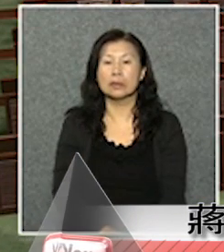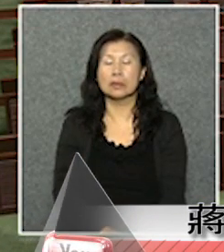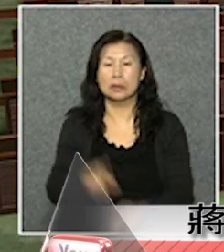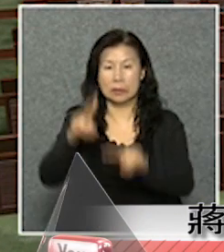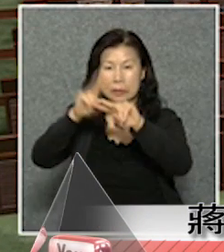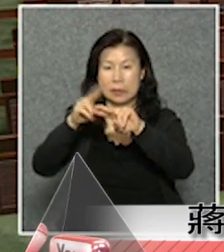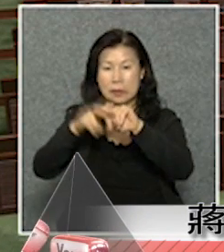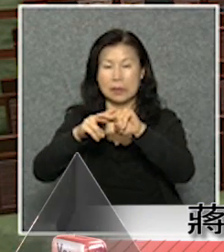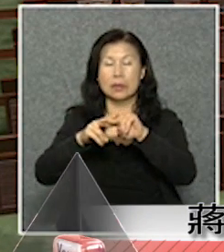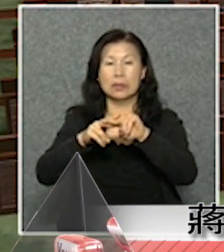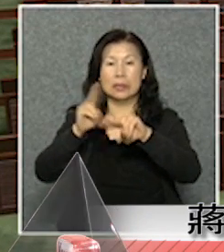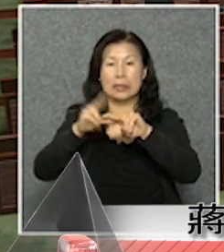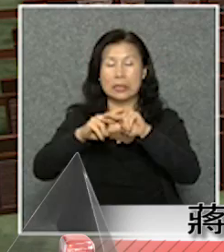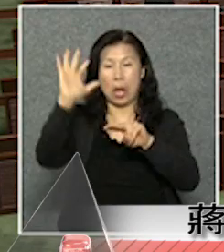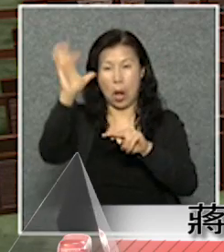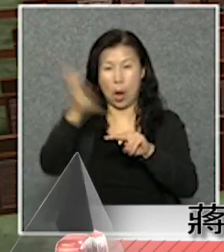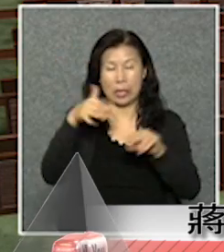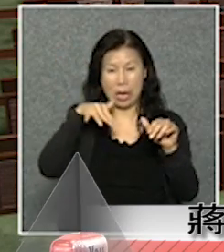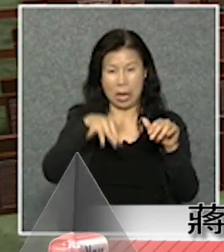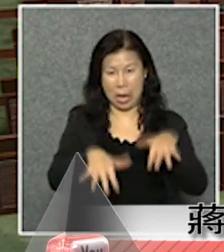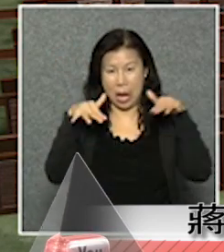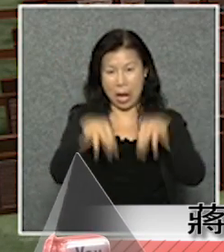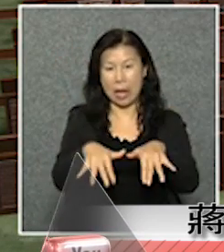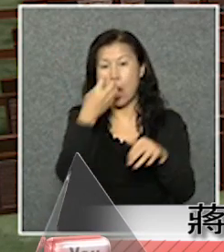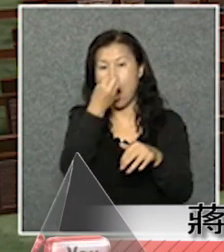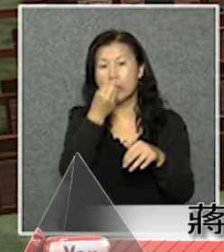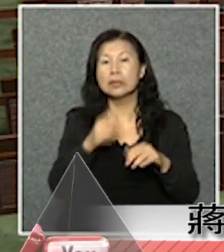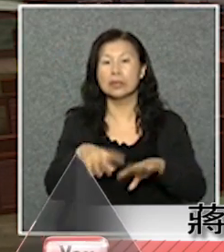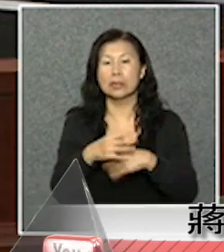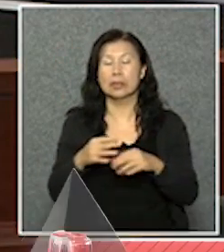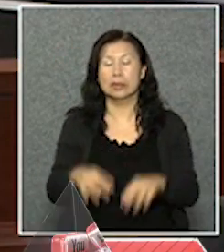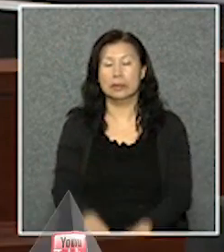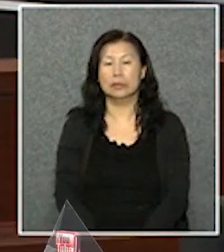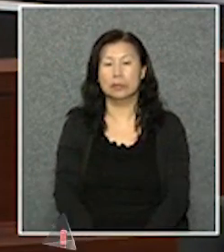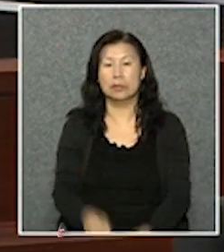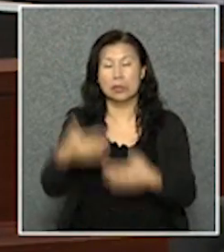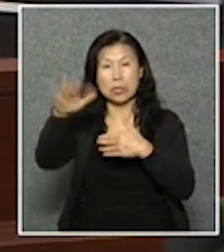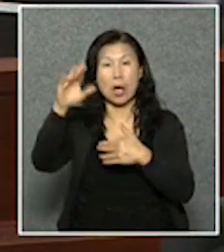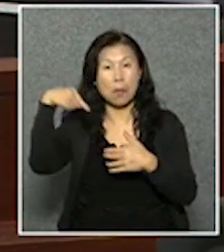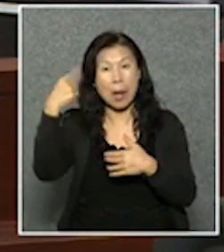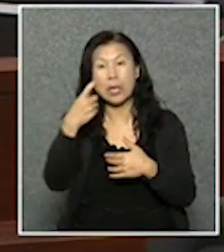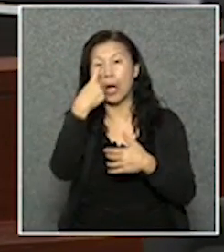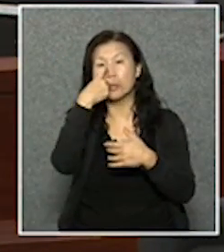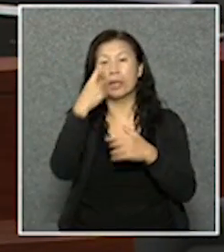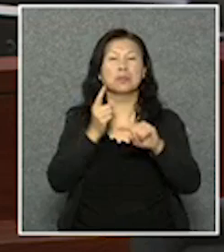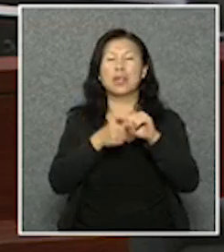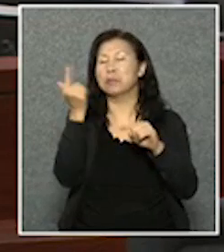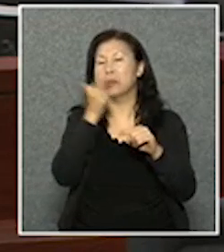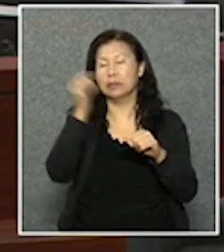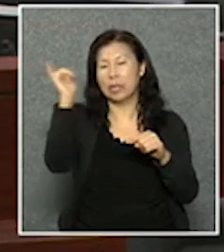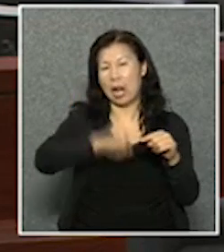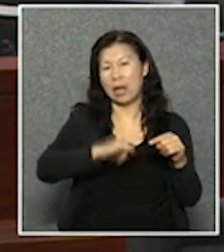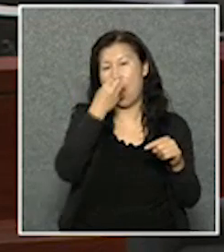陸嘅內地嘅旅客咧嚟之外嚇，根本咧就外國嘅旅客就唔會中意嚟噶啦。